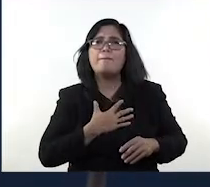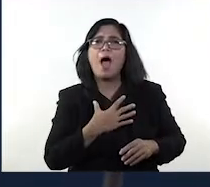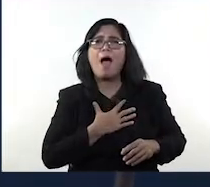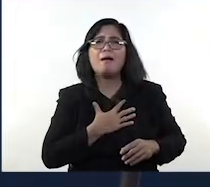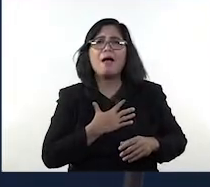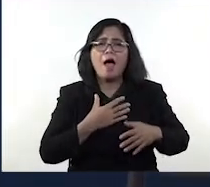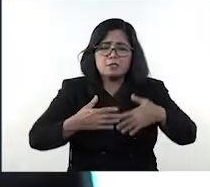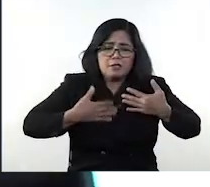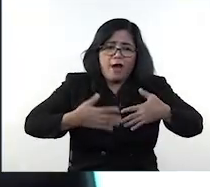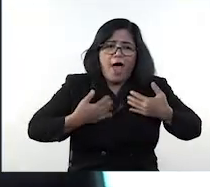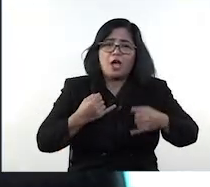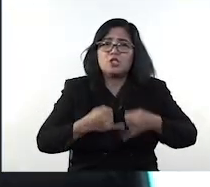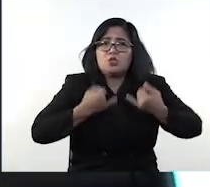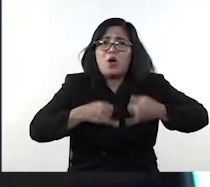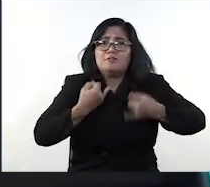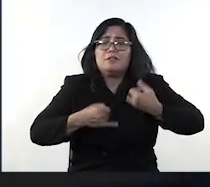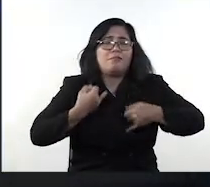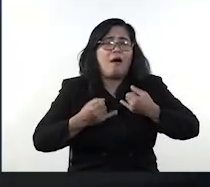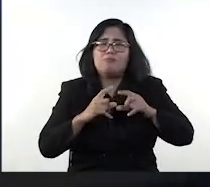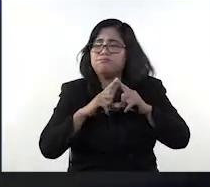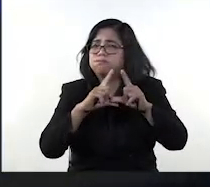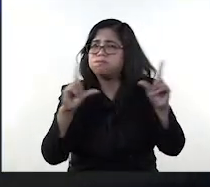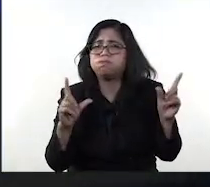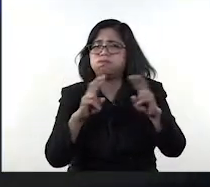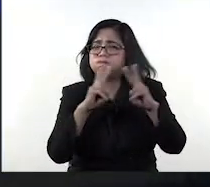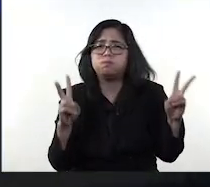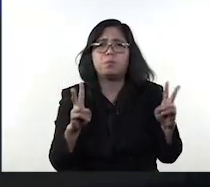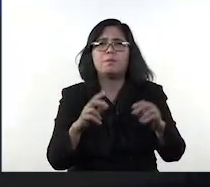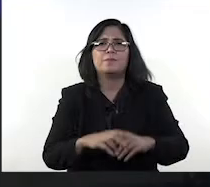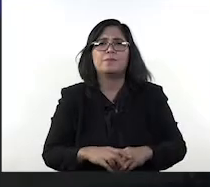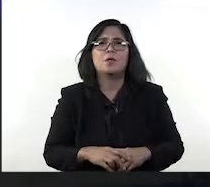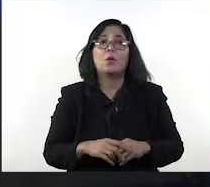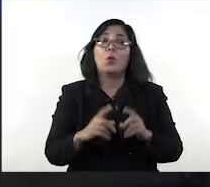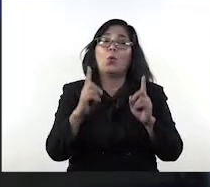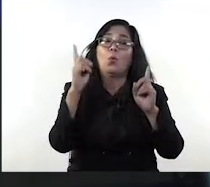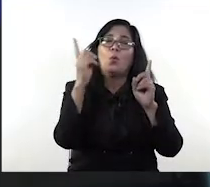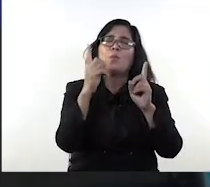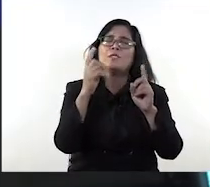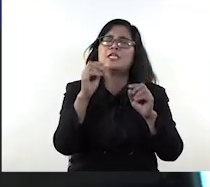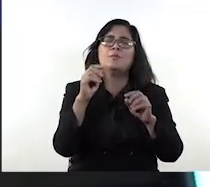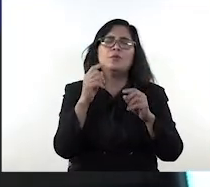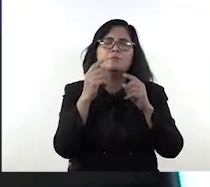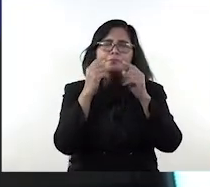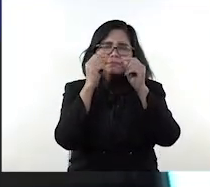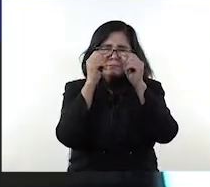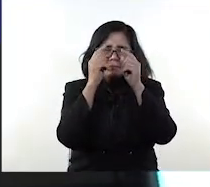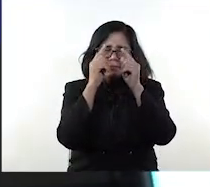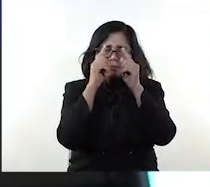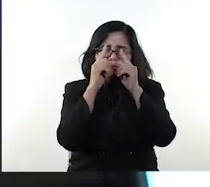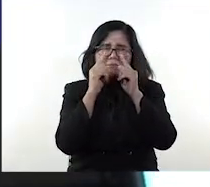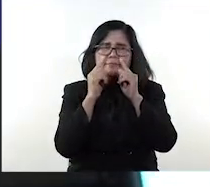sukacita banget bisa ketemu issues meskipun dianggap bisa lihat baik enfield